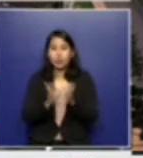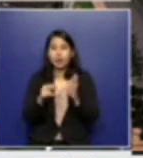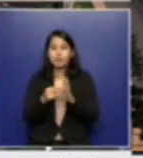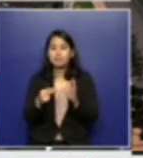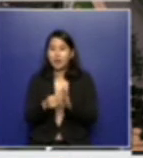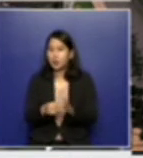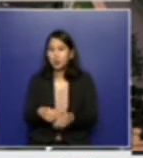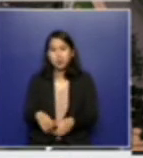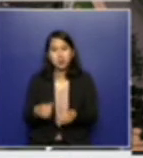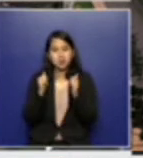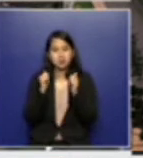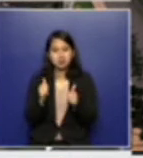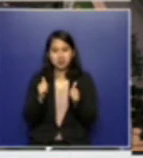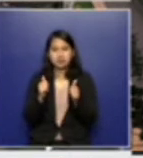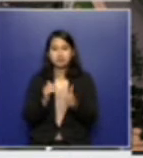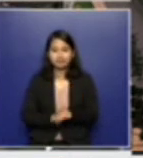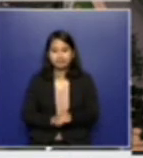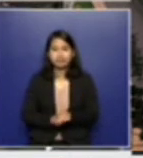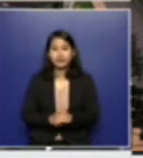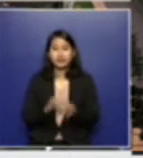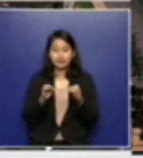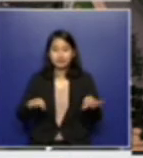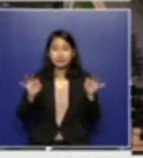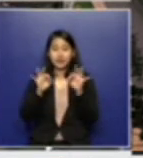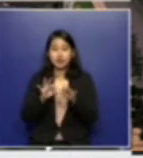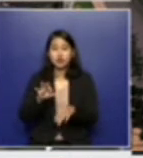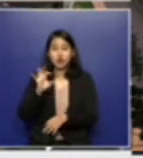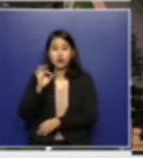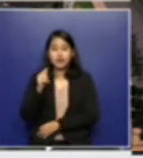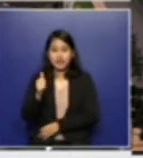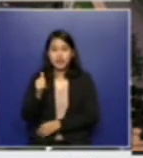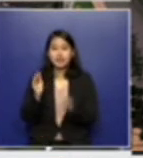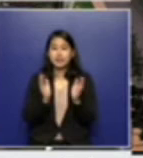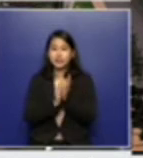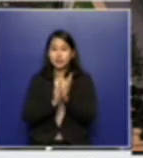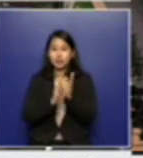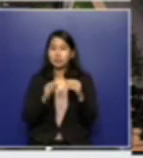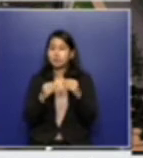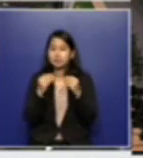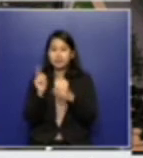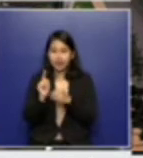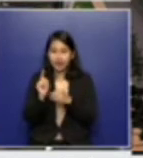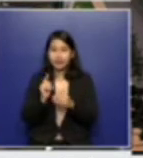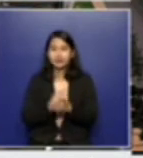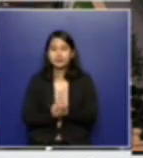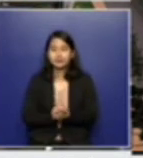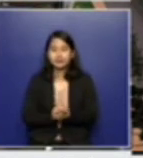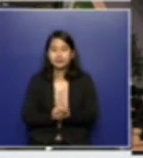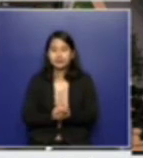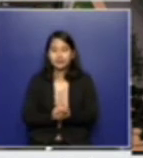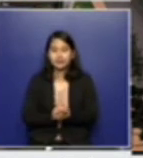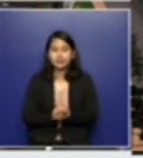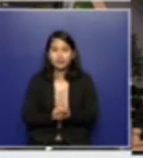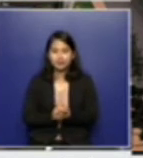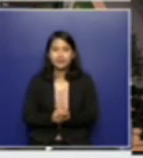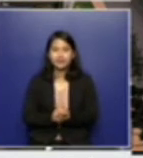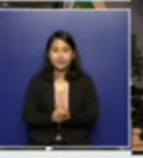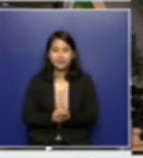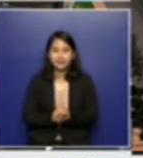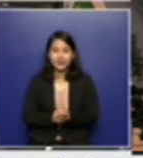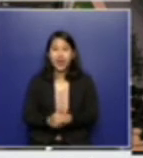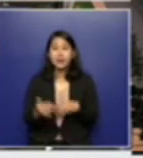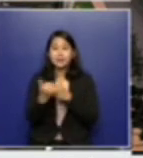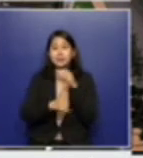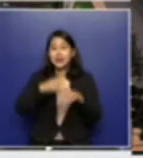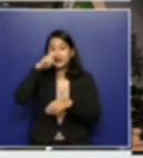รถนะดีและที่สำคัญก็คือน่าโชคดีชื่นชมของประเทศไทยพี่น้องประชาชนครับประเทศไทยเป็นประเทศที่3ในการใช้เ